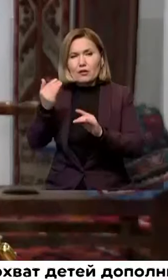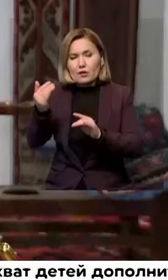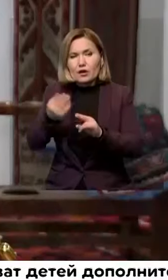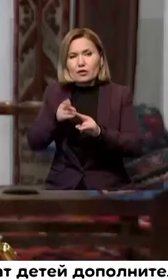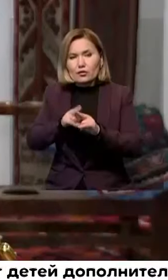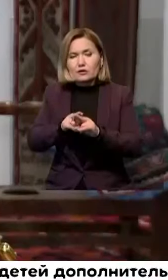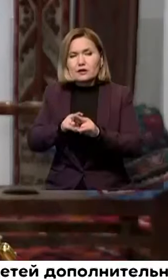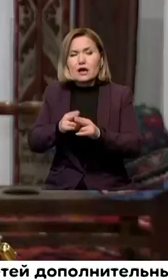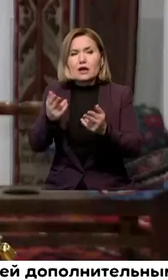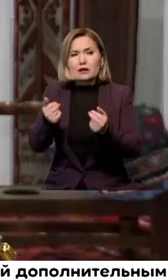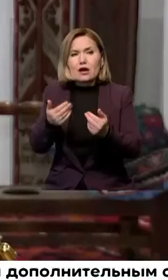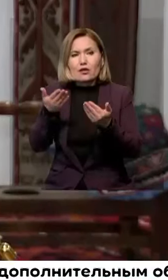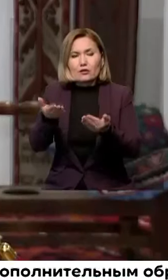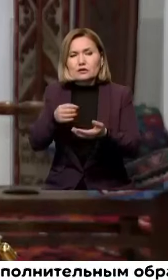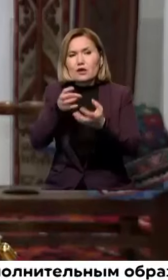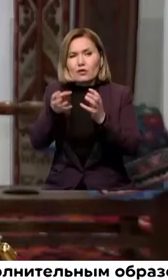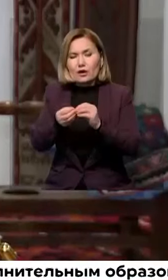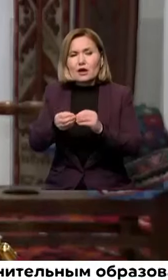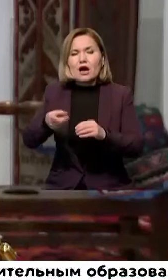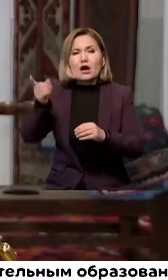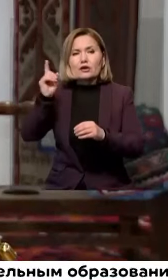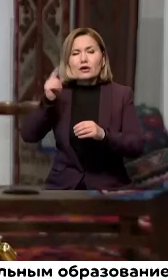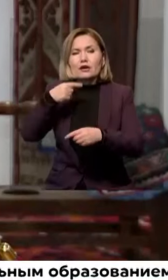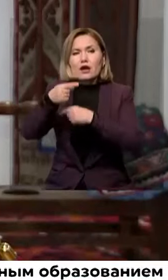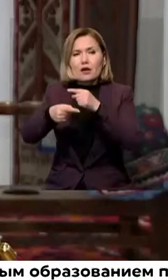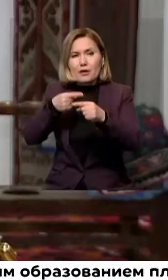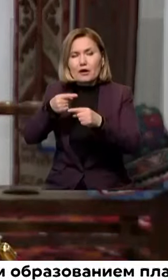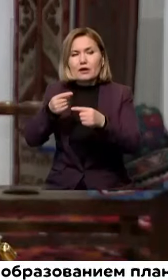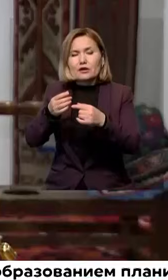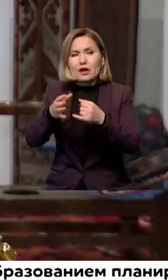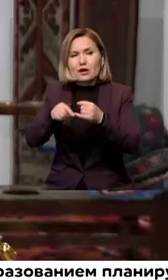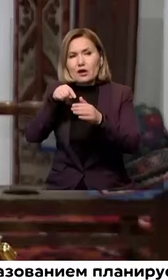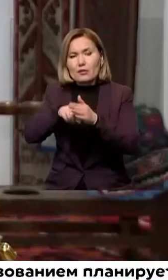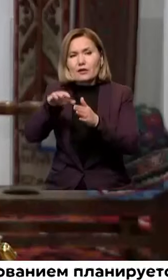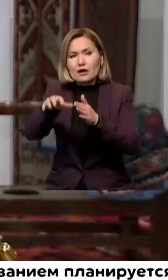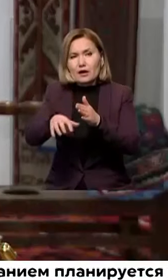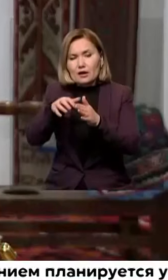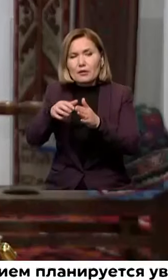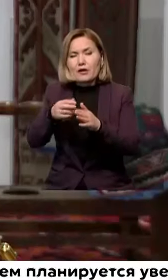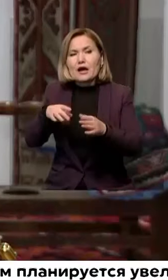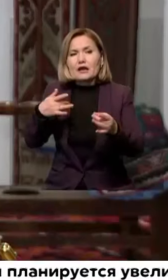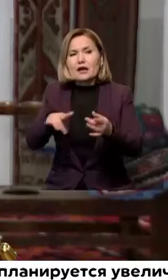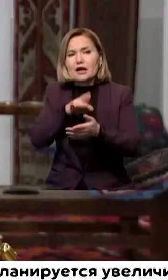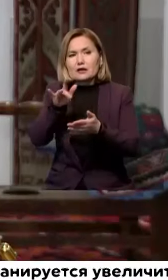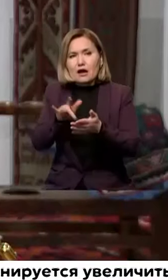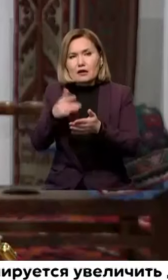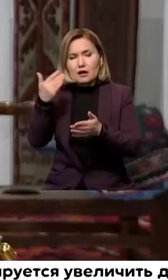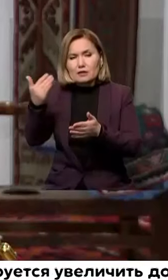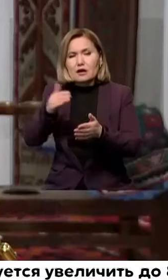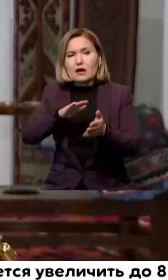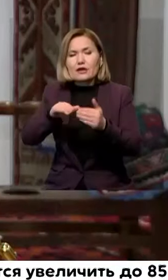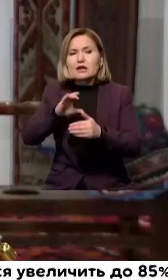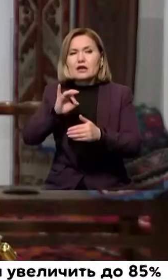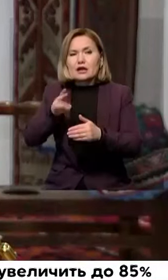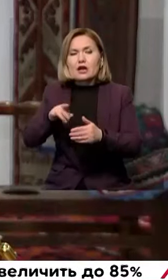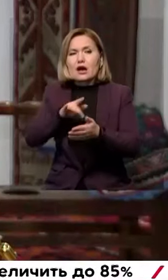болып табылады. Дегенмен орта ғасырлардағы археологиялық қазбалар барысында Тараз қалашығынан, одан кейін